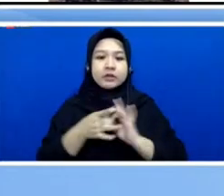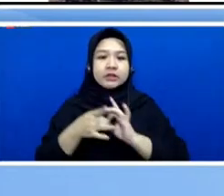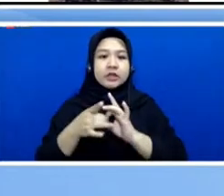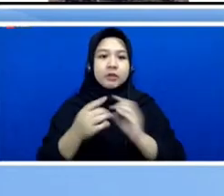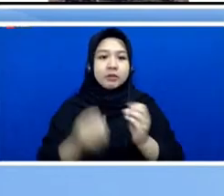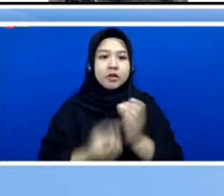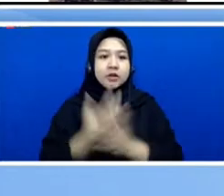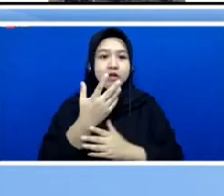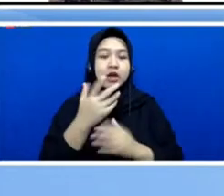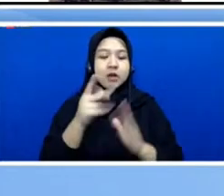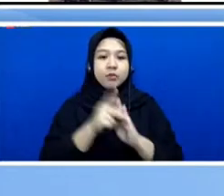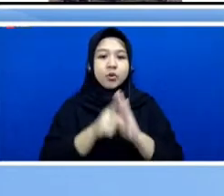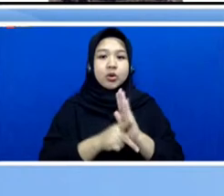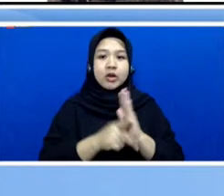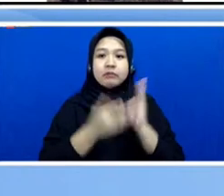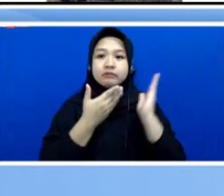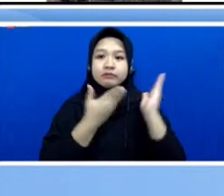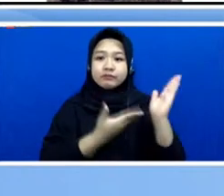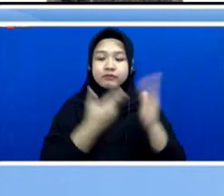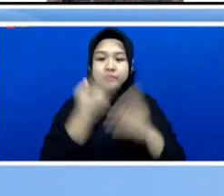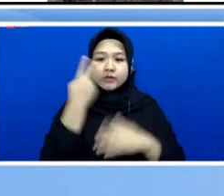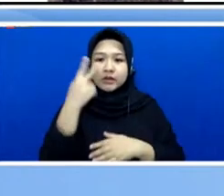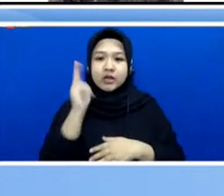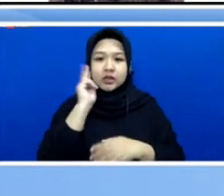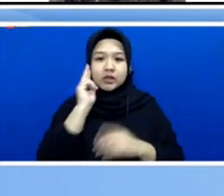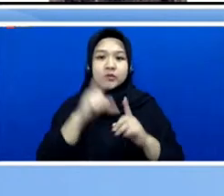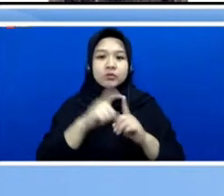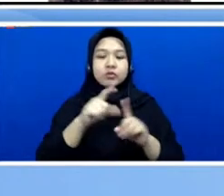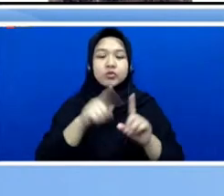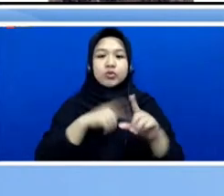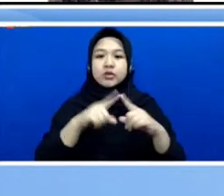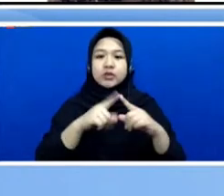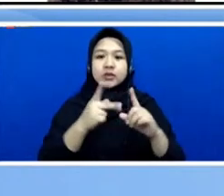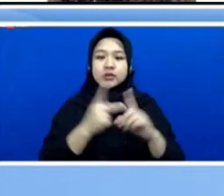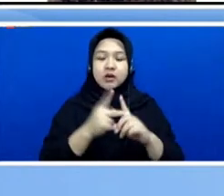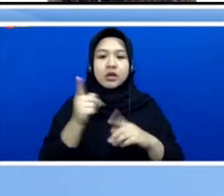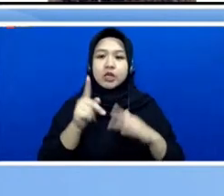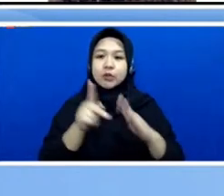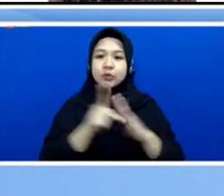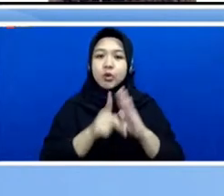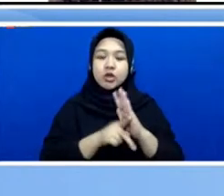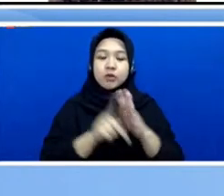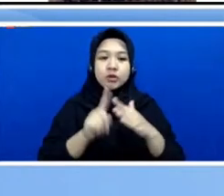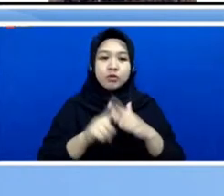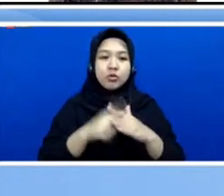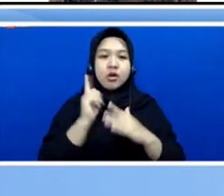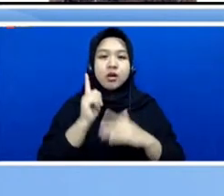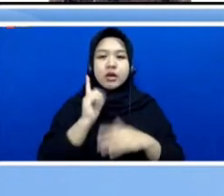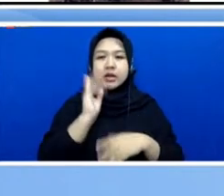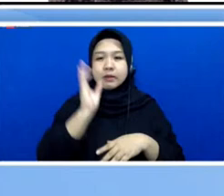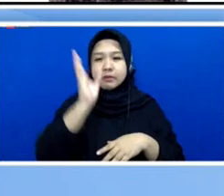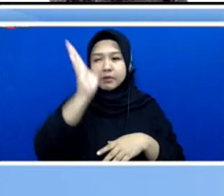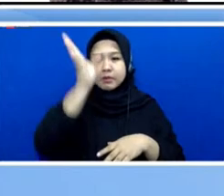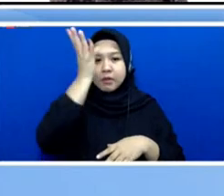ada Budiah juga yang di panelis saya lihat. Bahwa model ini dimulai dari sebuah pemahaman bahwa kita tidak